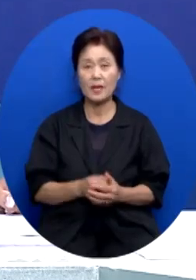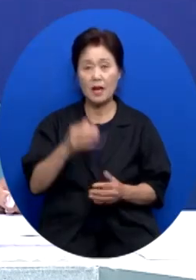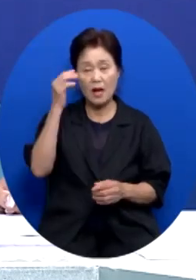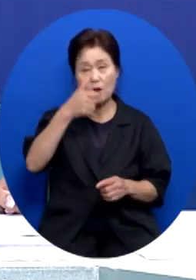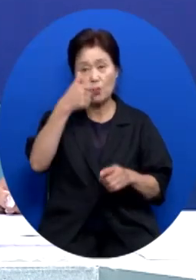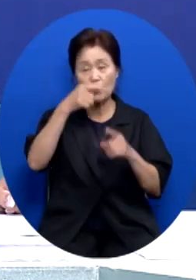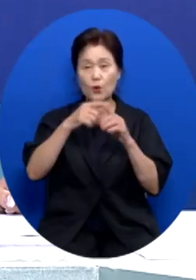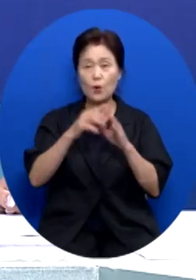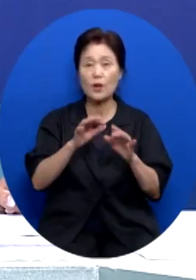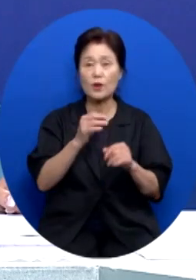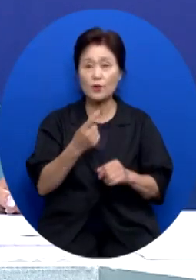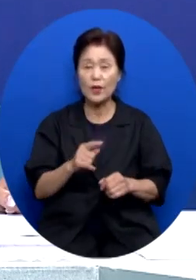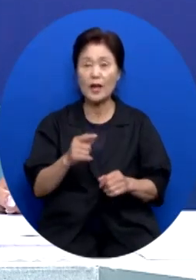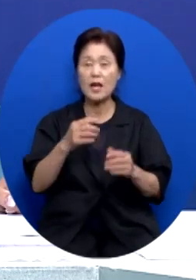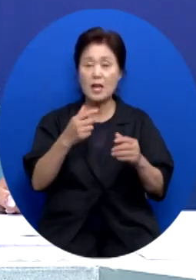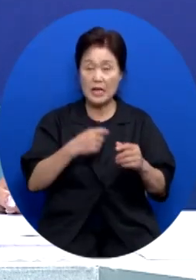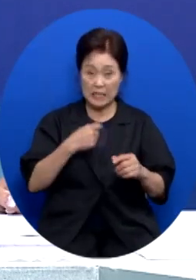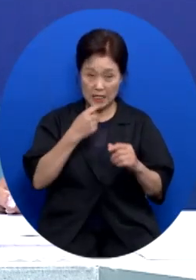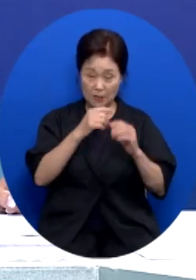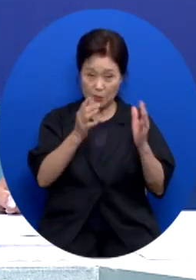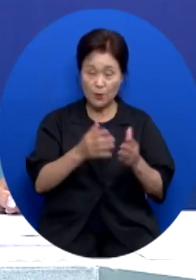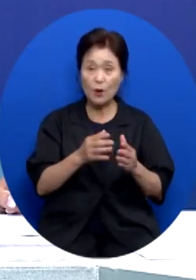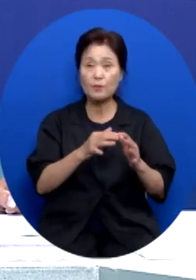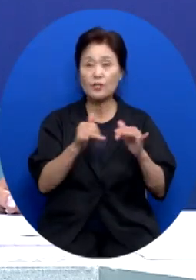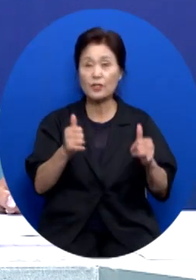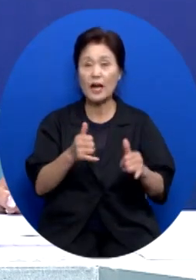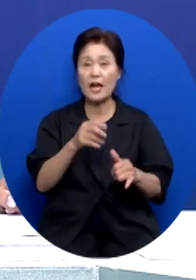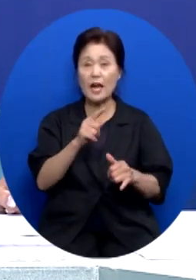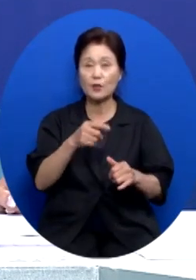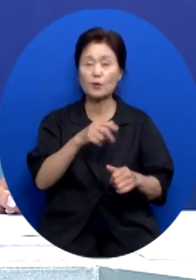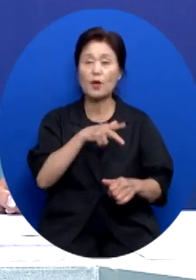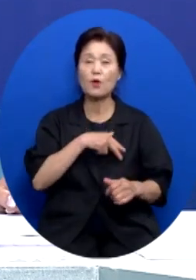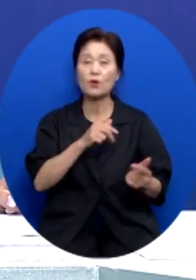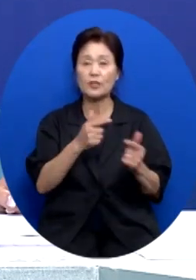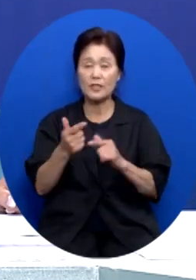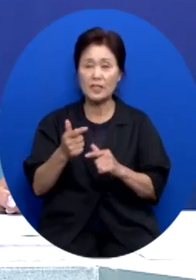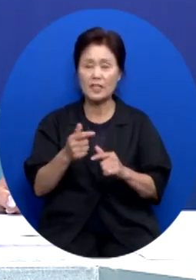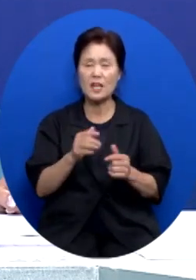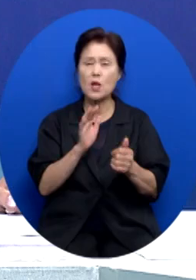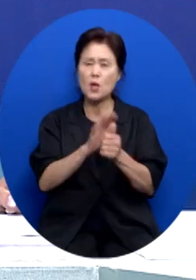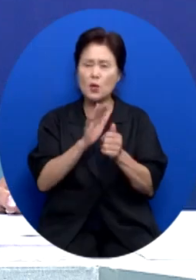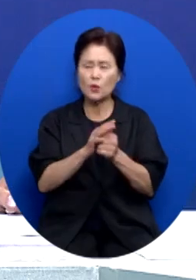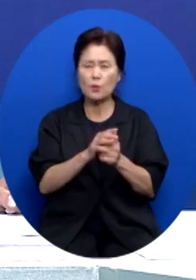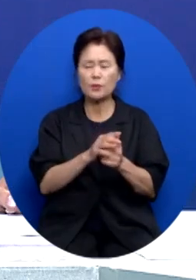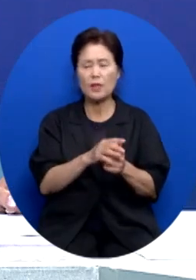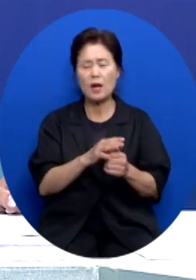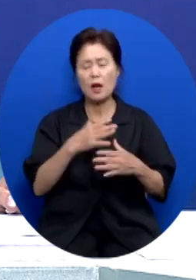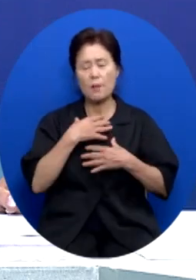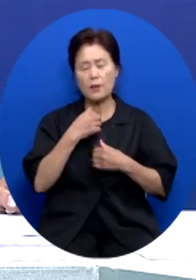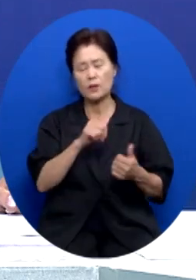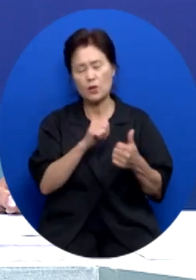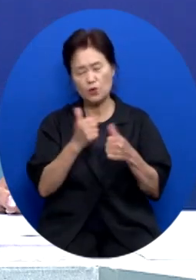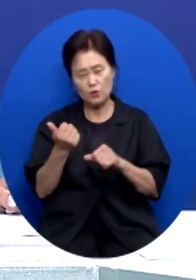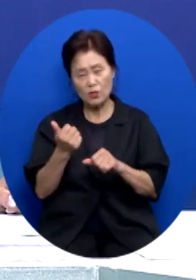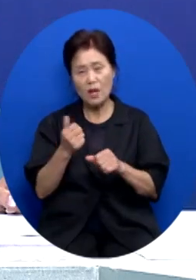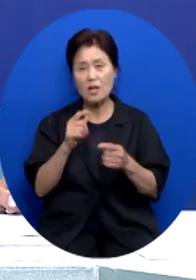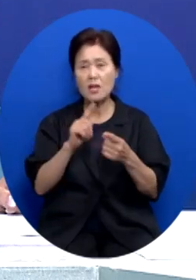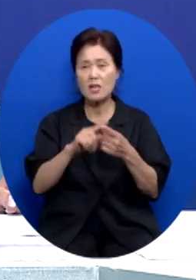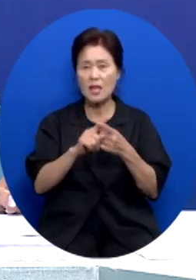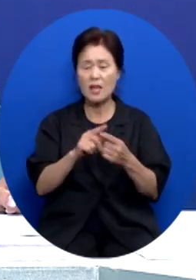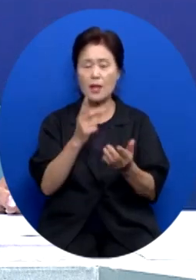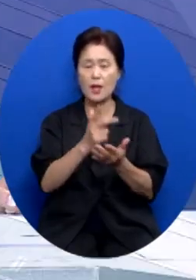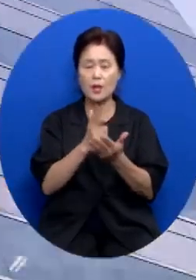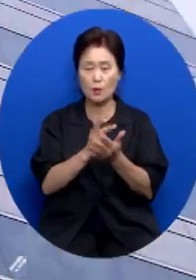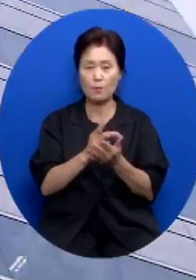한국 교회언론회가 더불어민주당 안규백 의원 등이 조력 존엄사에 관한 법률안을 발휘한 것과 관련해 논평을